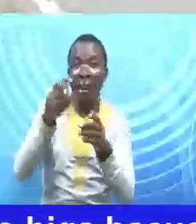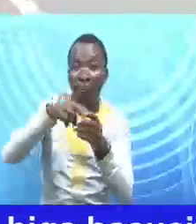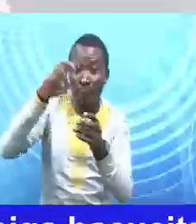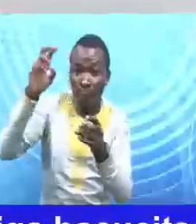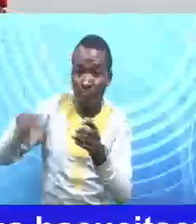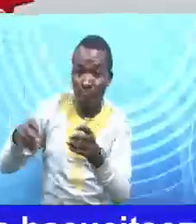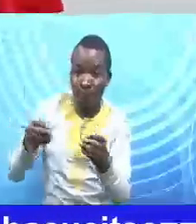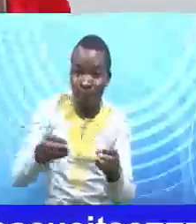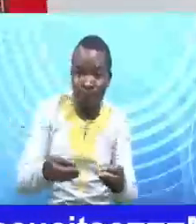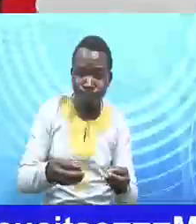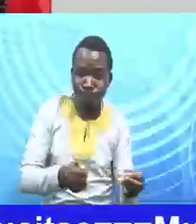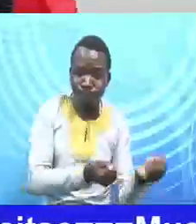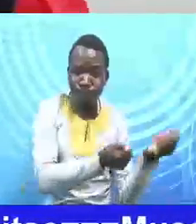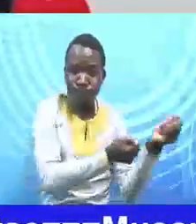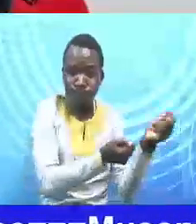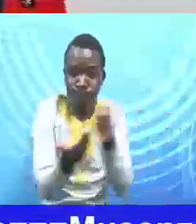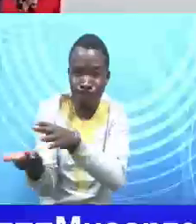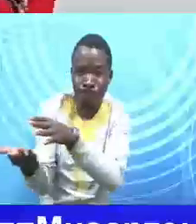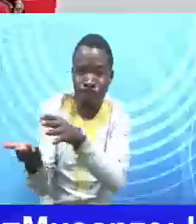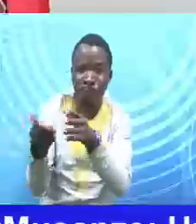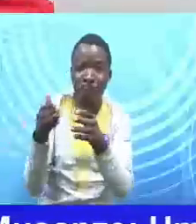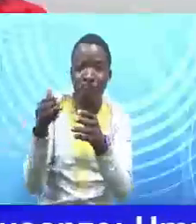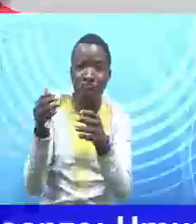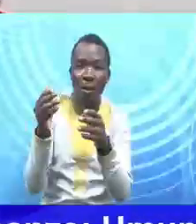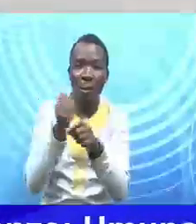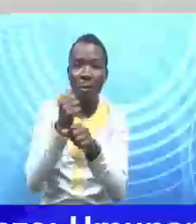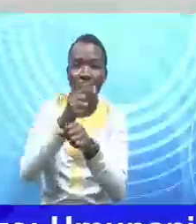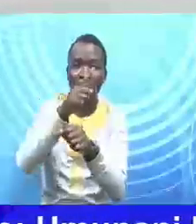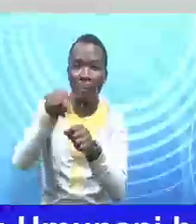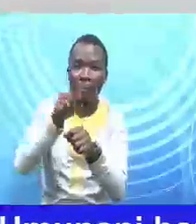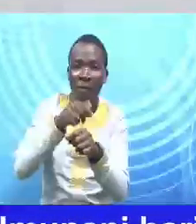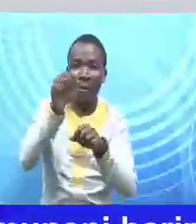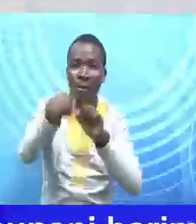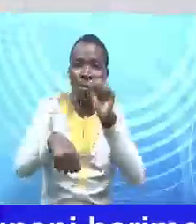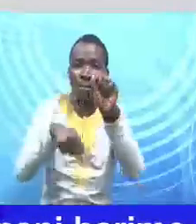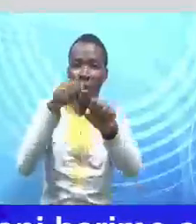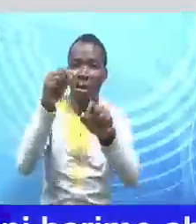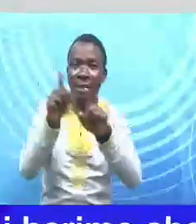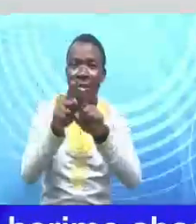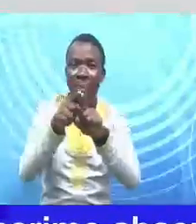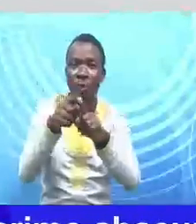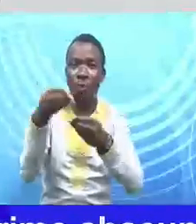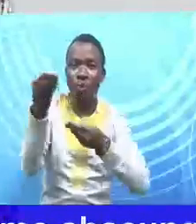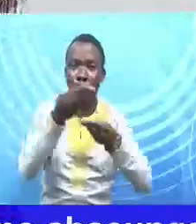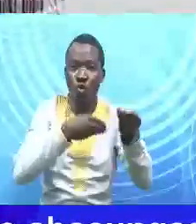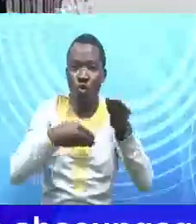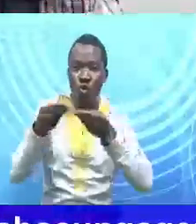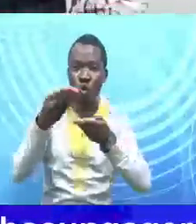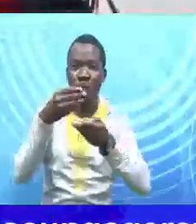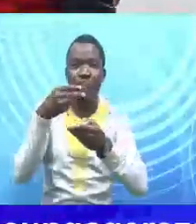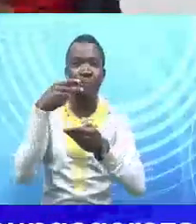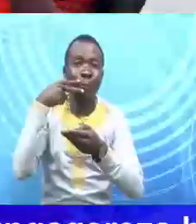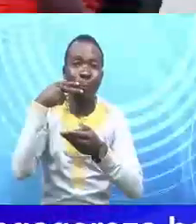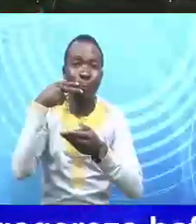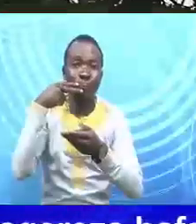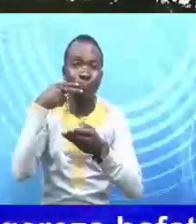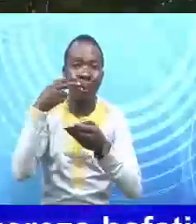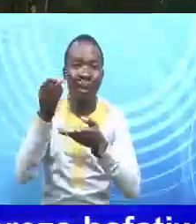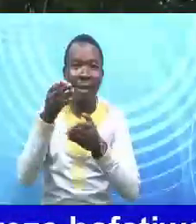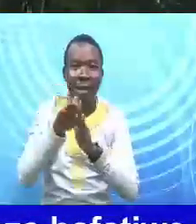babenura baraduhemukira mana gutyo gutwara igare ni nko gucuruza urumogi reka umva gahunda